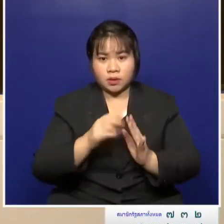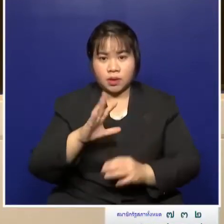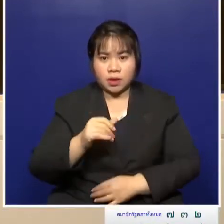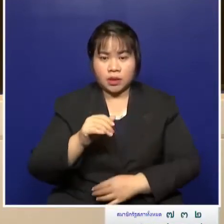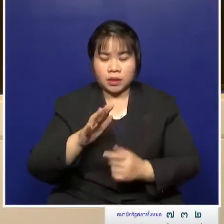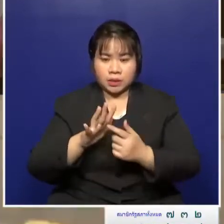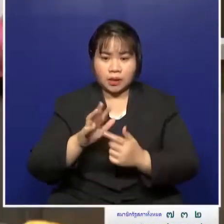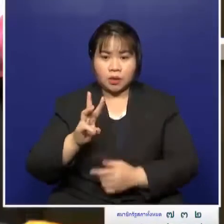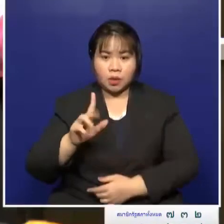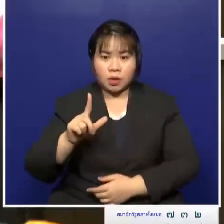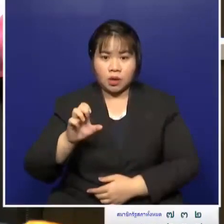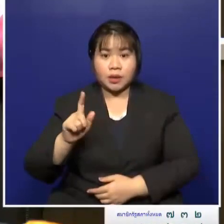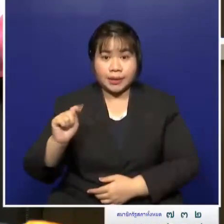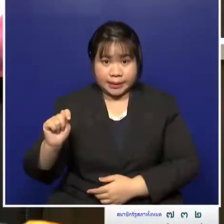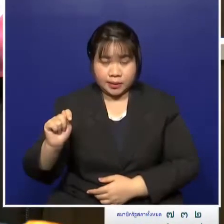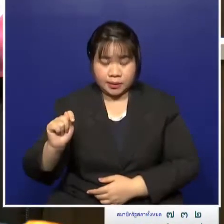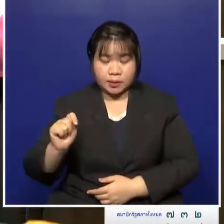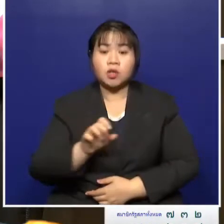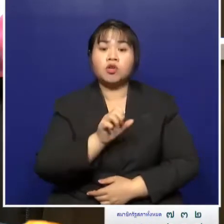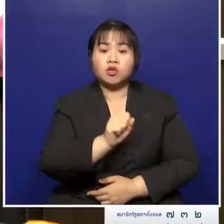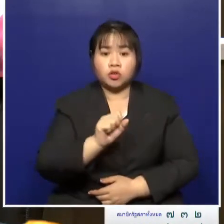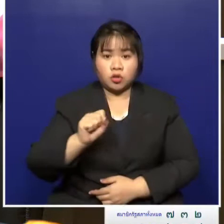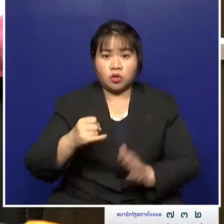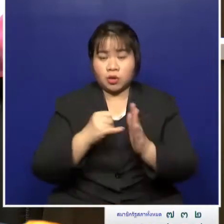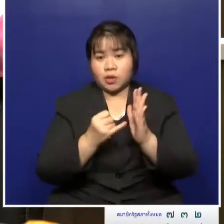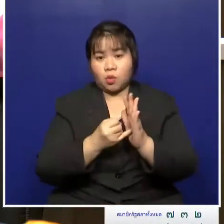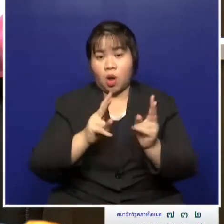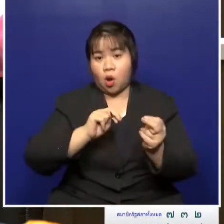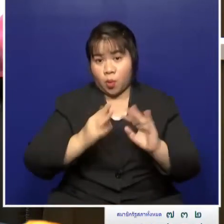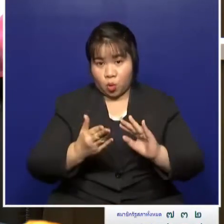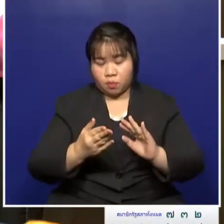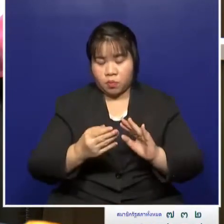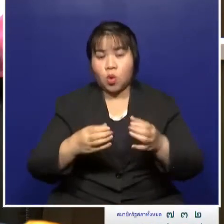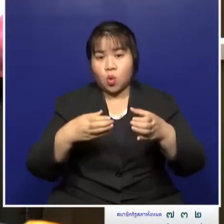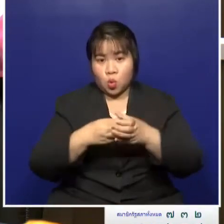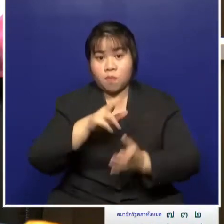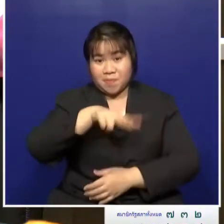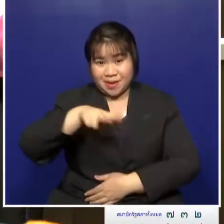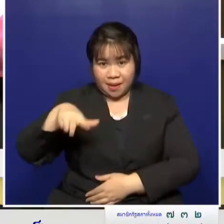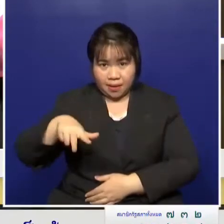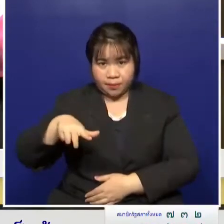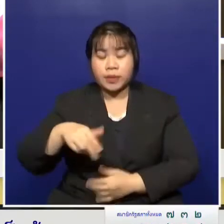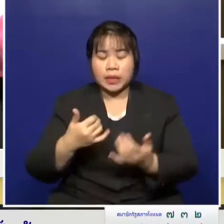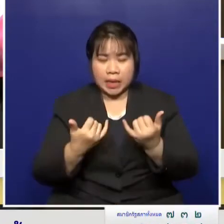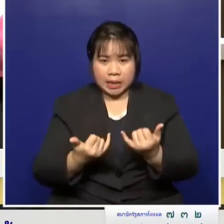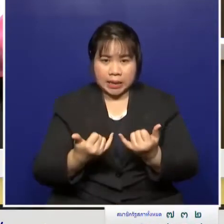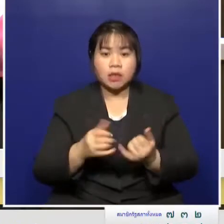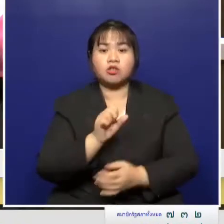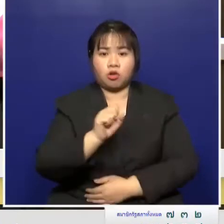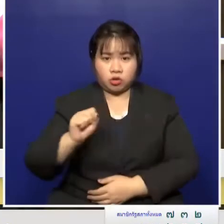ดสมาชิกสภาผู้แทนราษฎรจังหวัดนครพนมพรรคเพื่อไทยในฐานะสมาชิกรัฐส